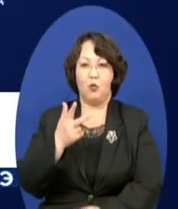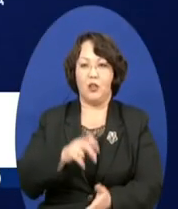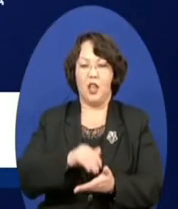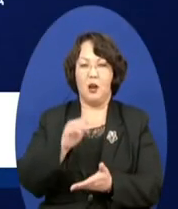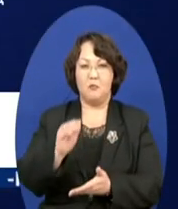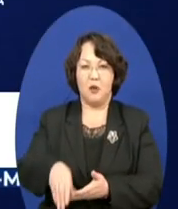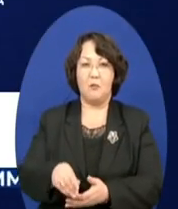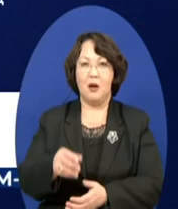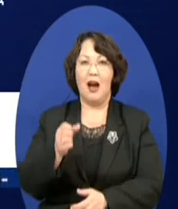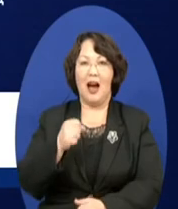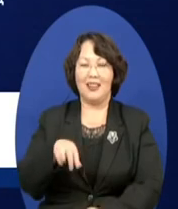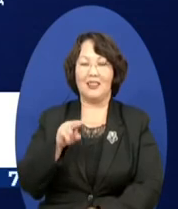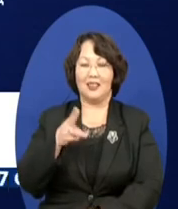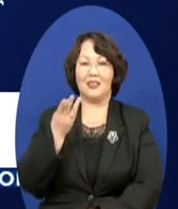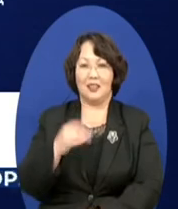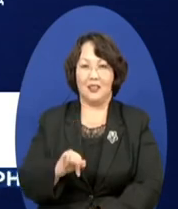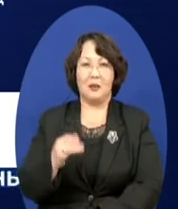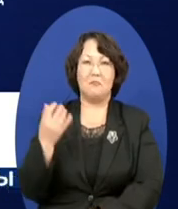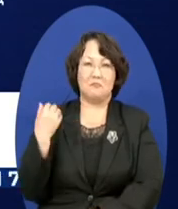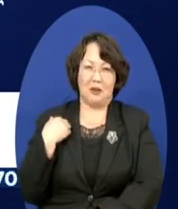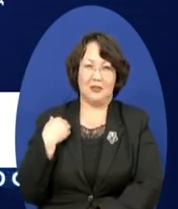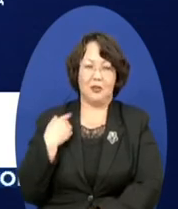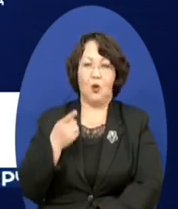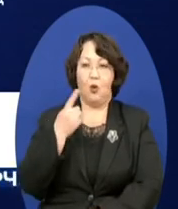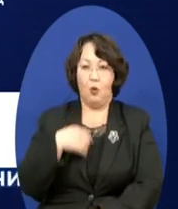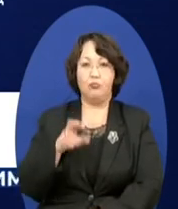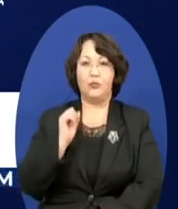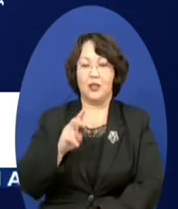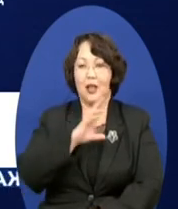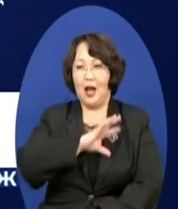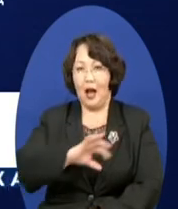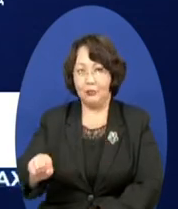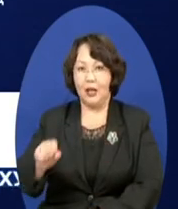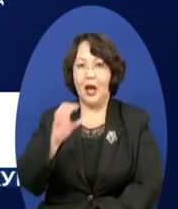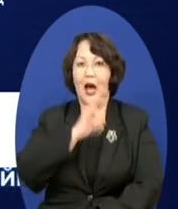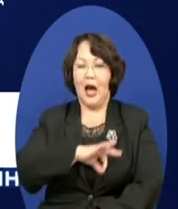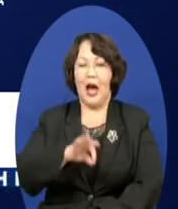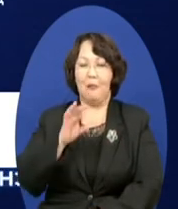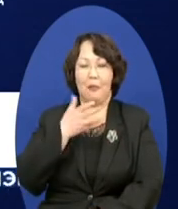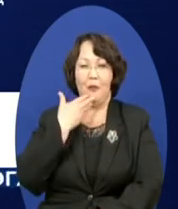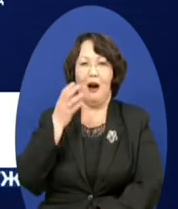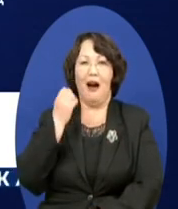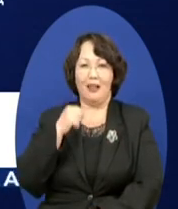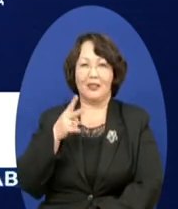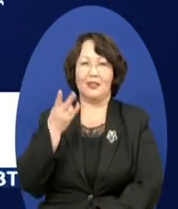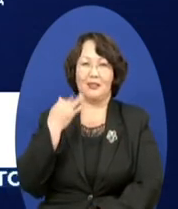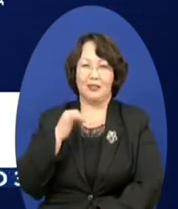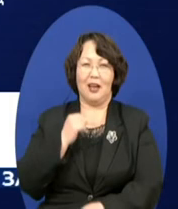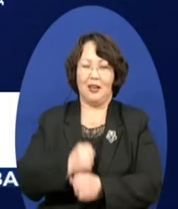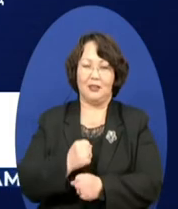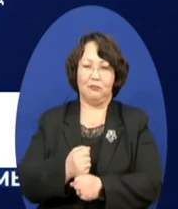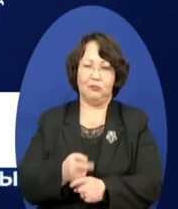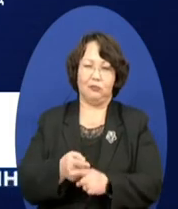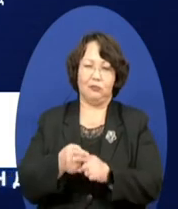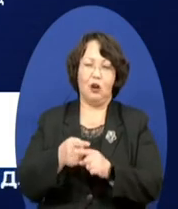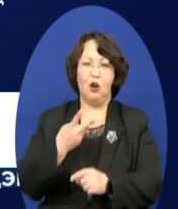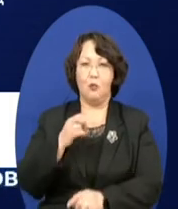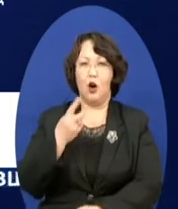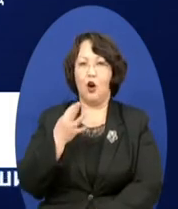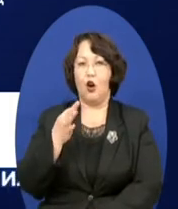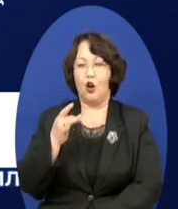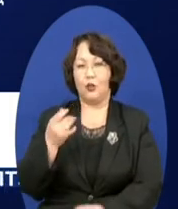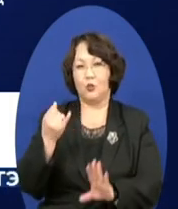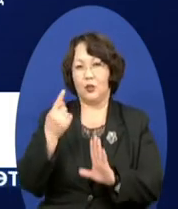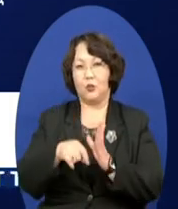3 тэрбум төгрөгийн алдагдалтай байсан байна. За хувьчласнаас хойш алдагдал нэмэгдсэн байдаг. За тухайлбал 2020 оны хагас жилийн